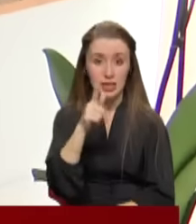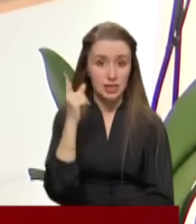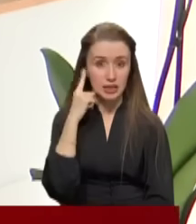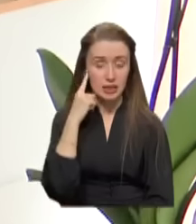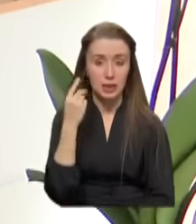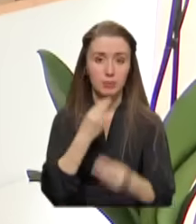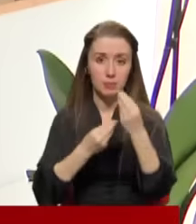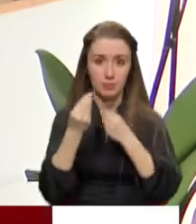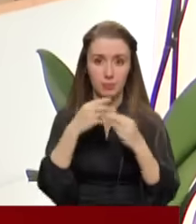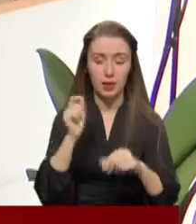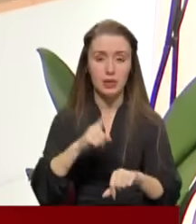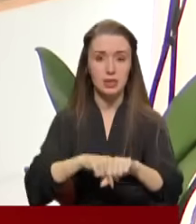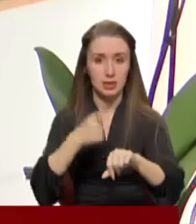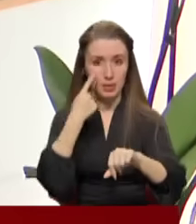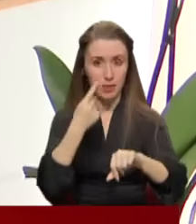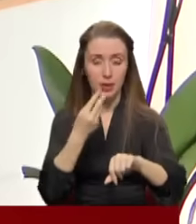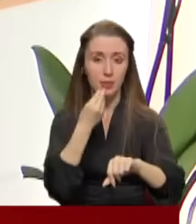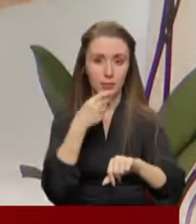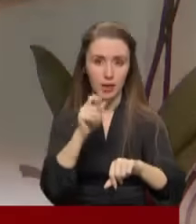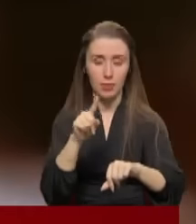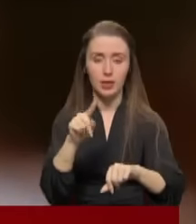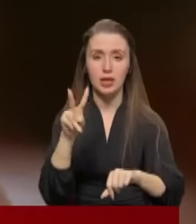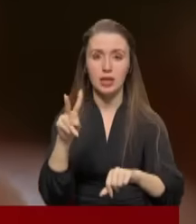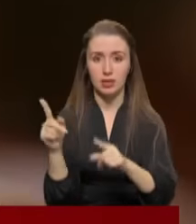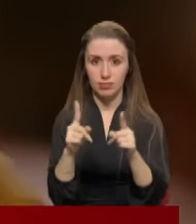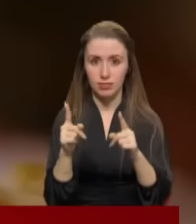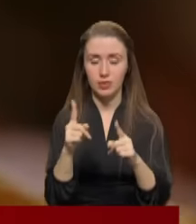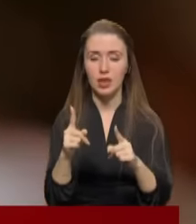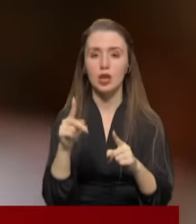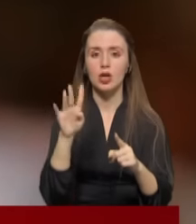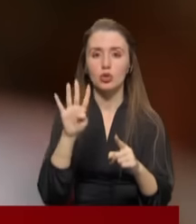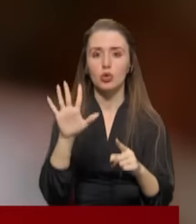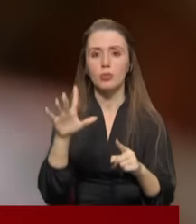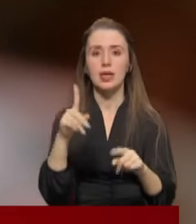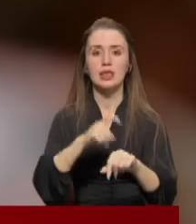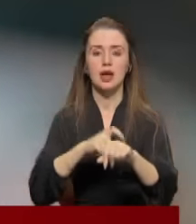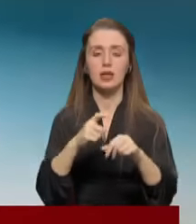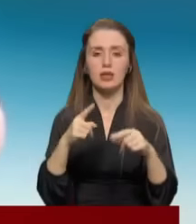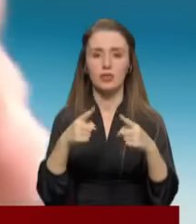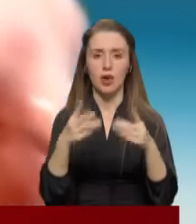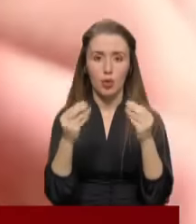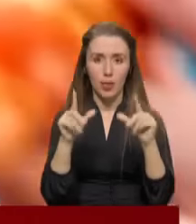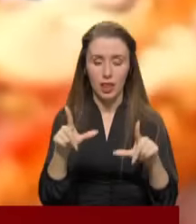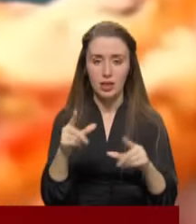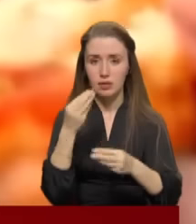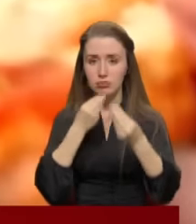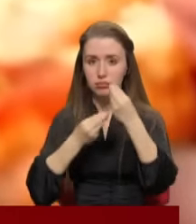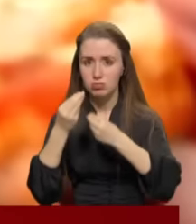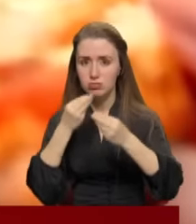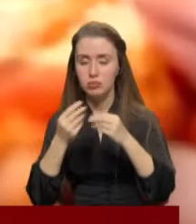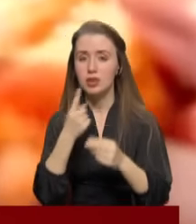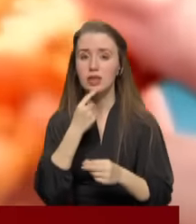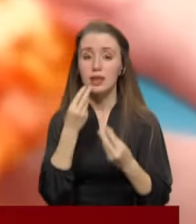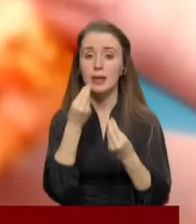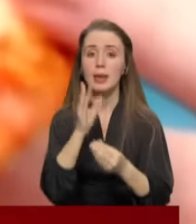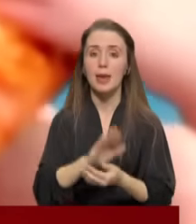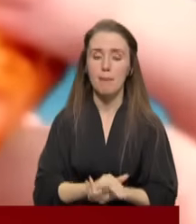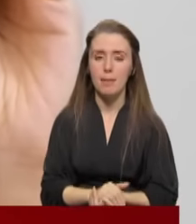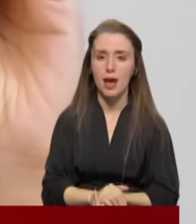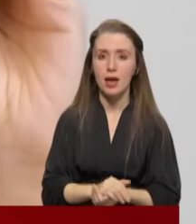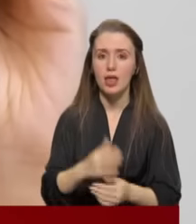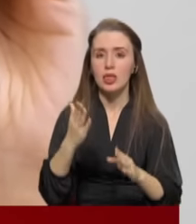dinleyerek yemek yiyin, saatinize bakarak yemek yiyin. İki öğün arasında en az 4-5 saat tutun ve abur cuburdan, tatlıdan uzak durun. Fast